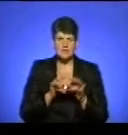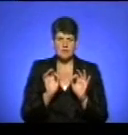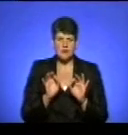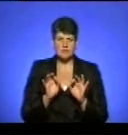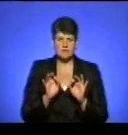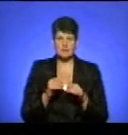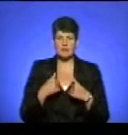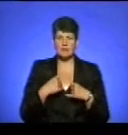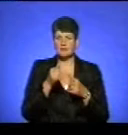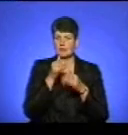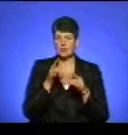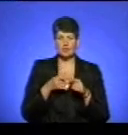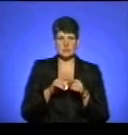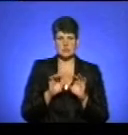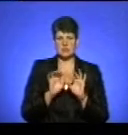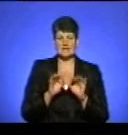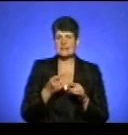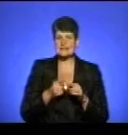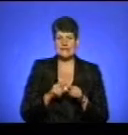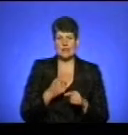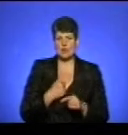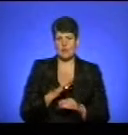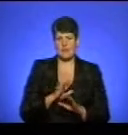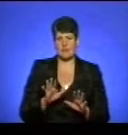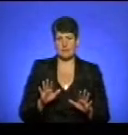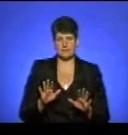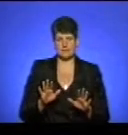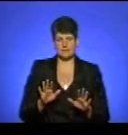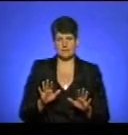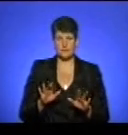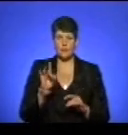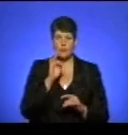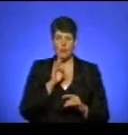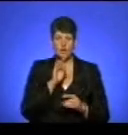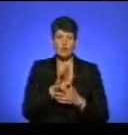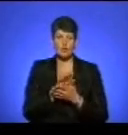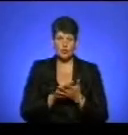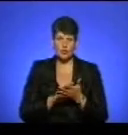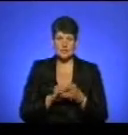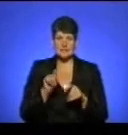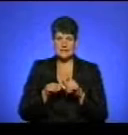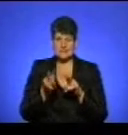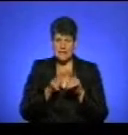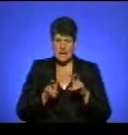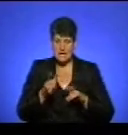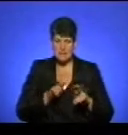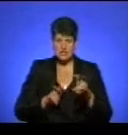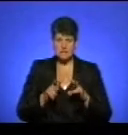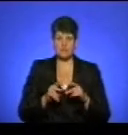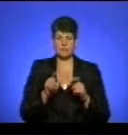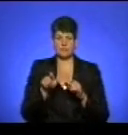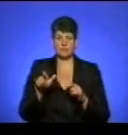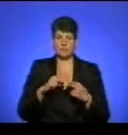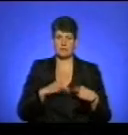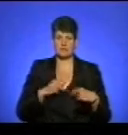Я не можу коментувати, тут не до мене звертається. Допоки тривали слідчі дії, персонал відділення у приміщення закладу